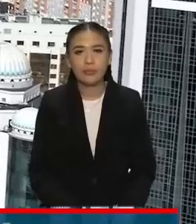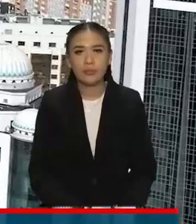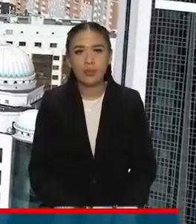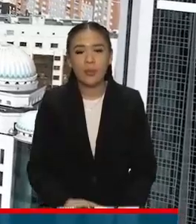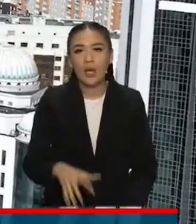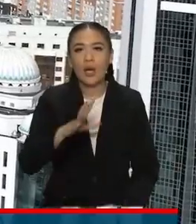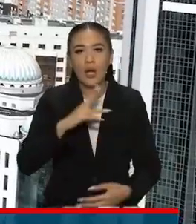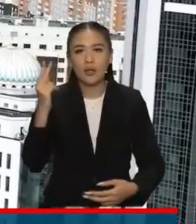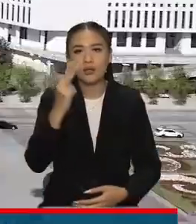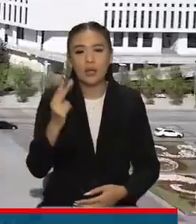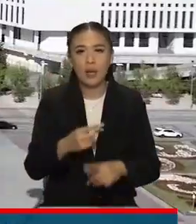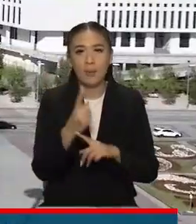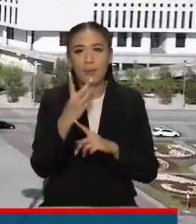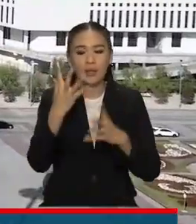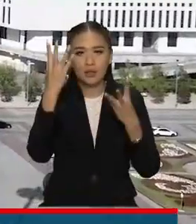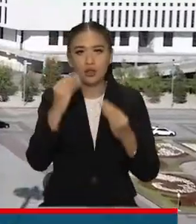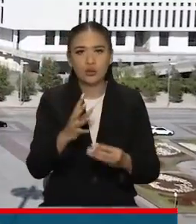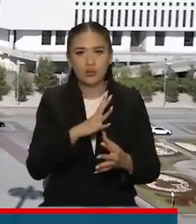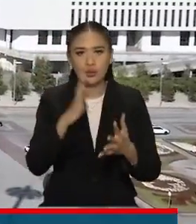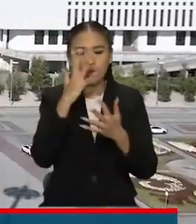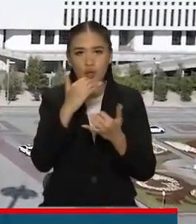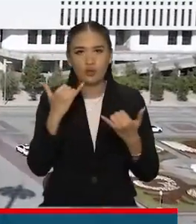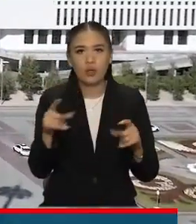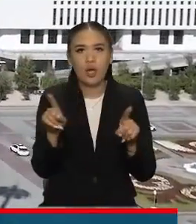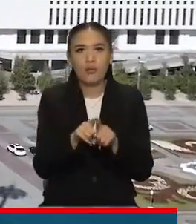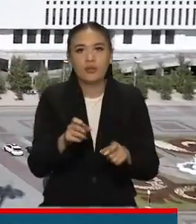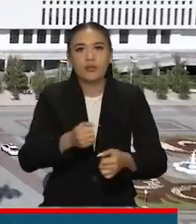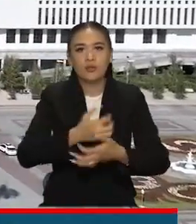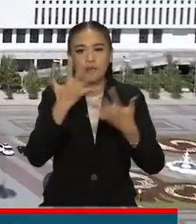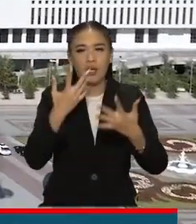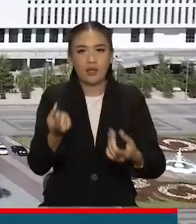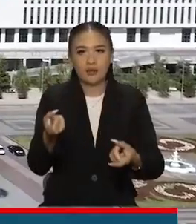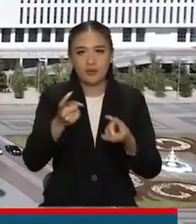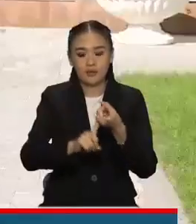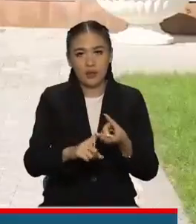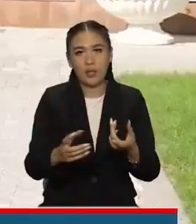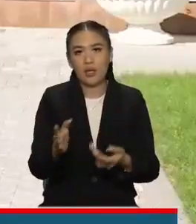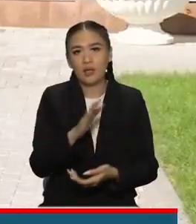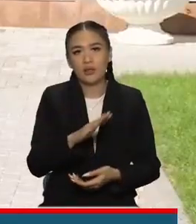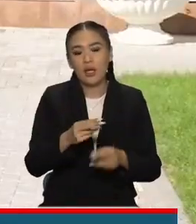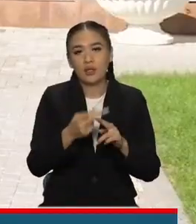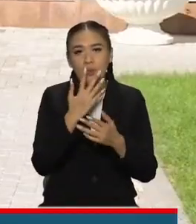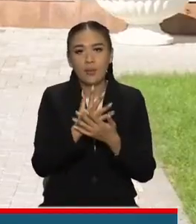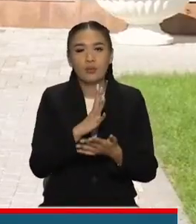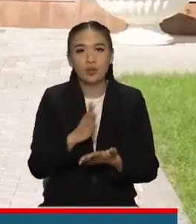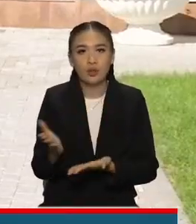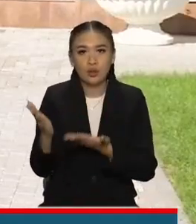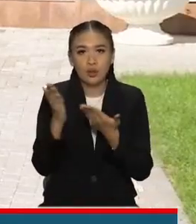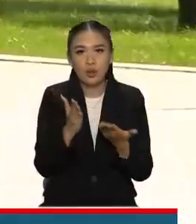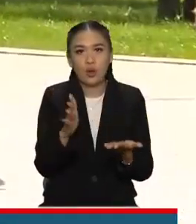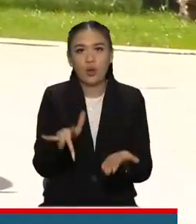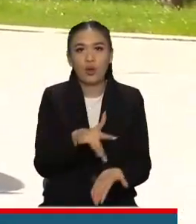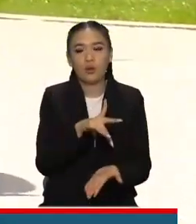Астана аспаны бірнеше күн түнеріп тұрған, бүгін шайдай ашылды. Сәті түсті ме әлде сәйкестік пе, әйтеуір құрметті қонақ келгенде күнде